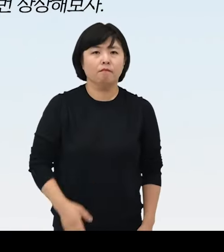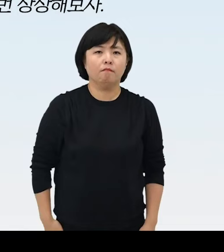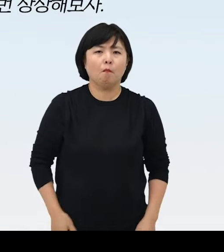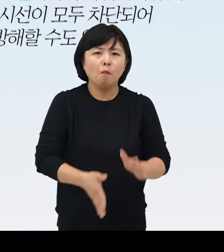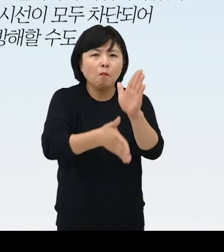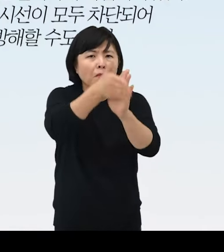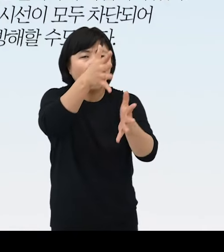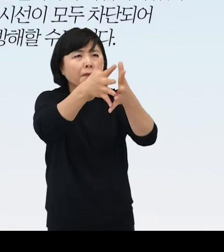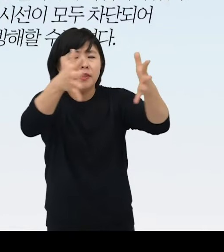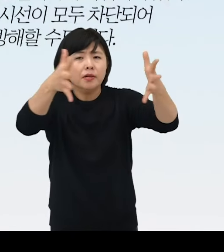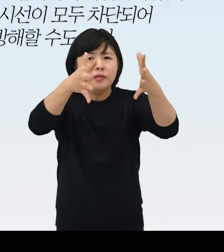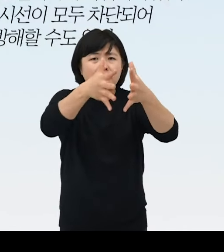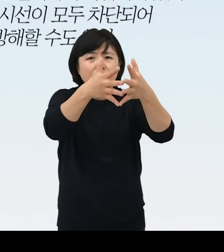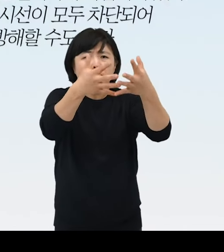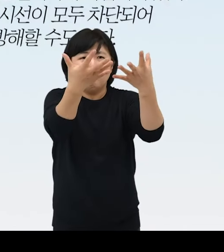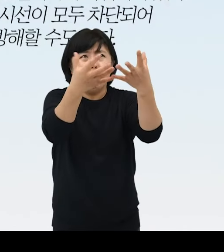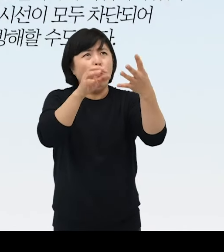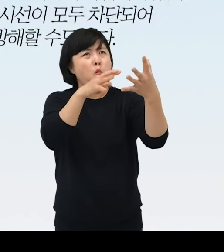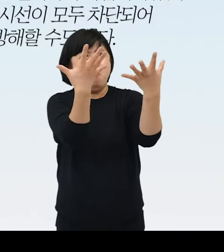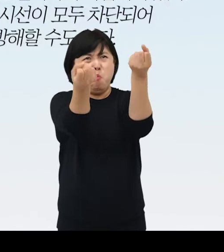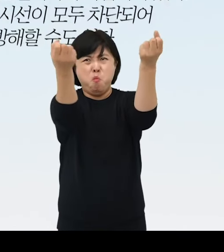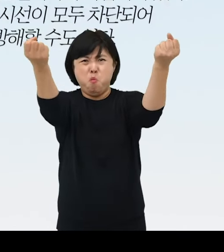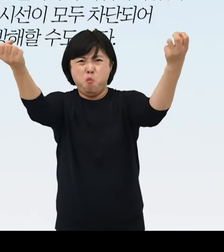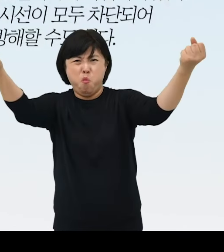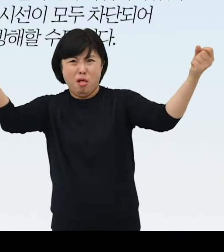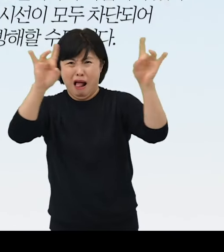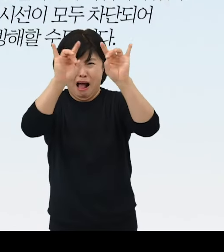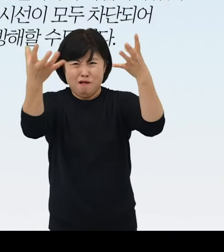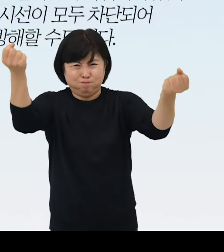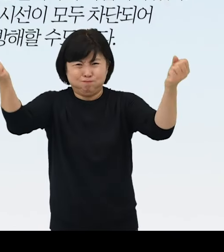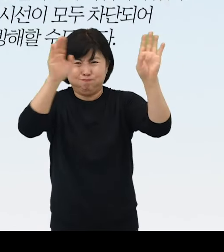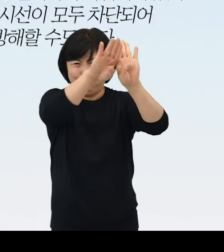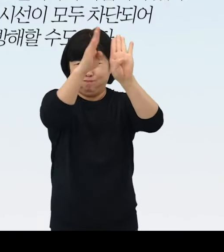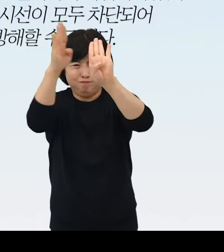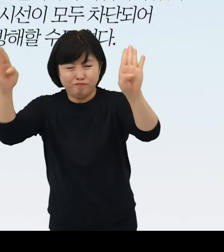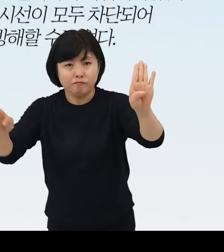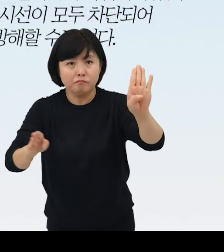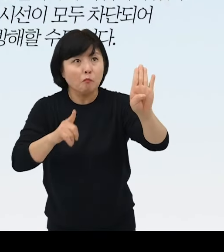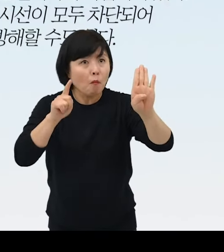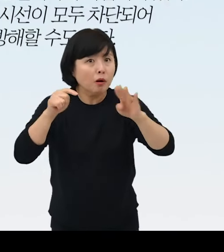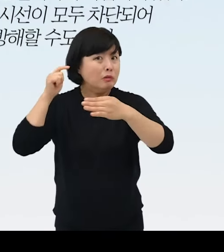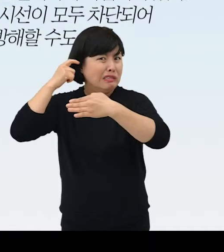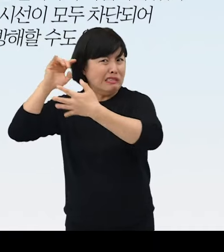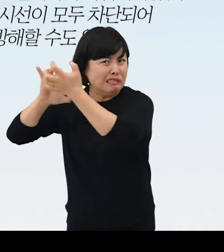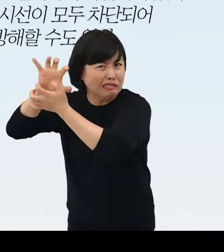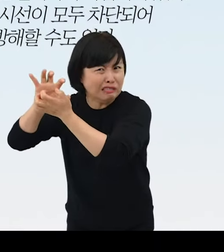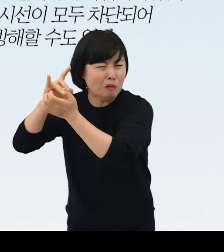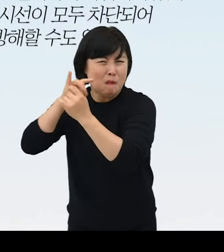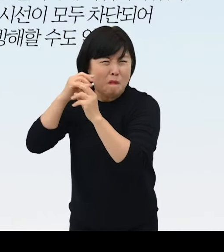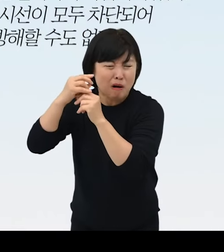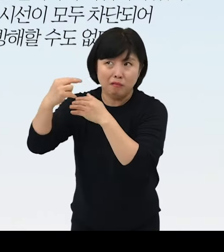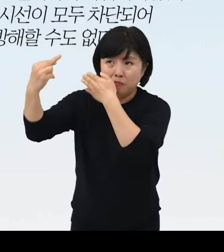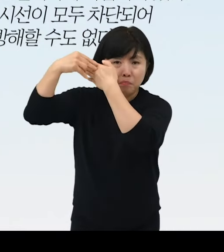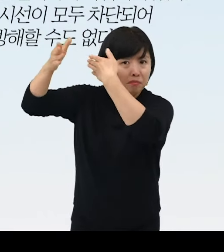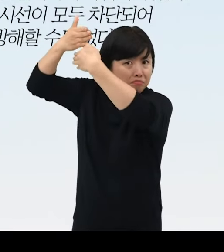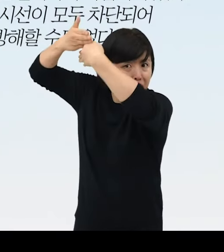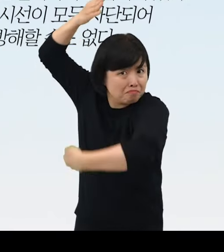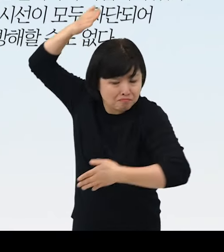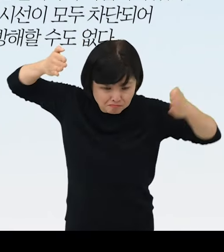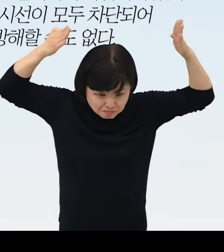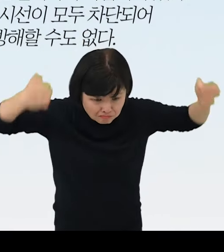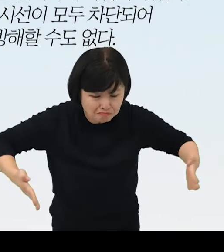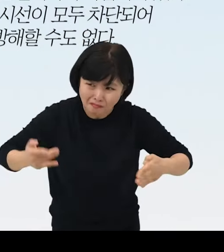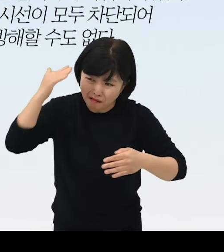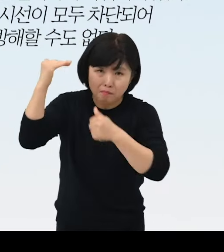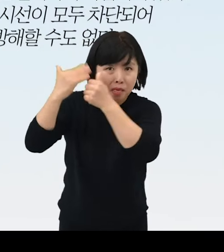상상해보자. 이 도시의 아파트는 세대별로 완벽하게 독립되어 있다. 외부의 소음과 타인의 시선이 모두